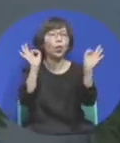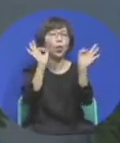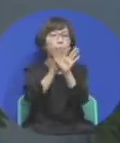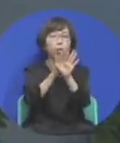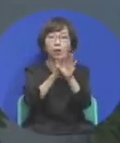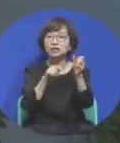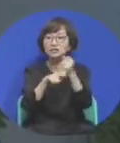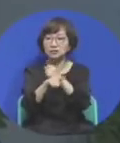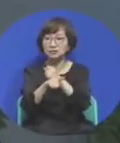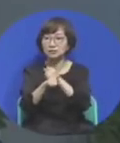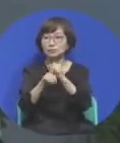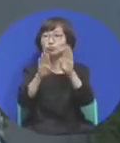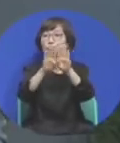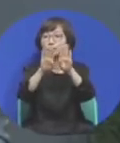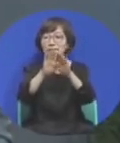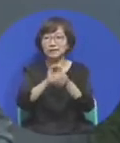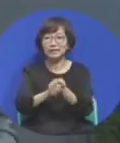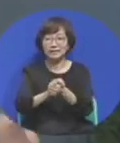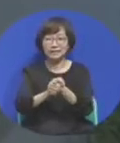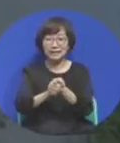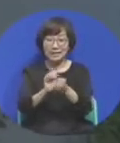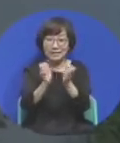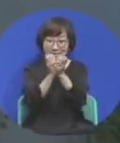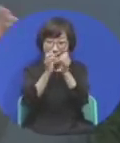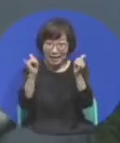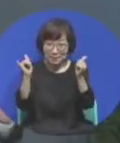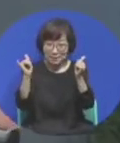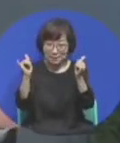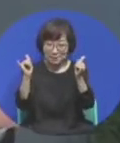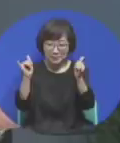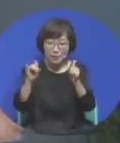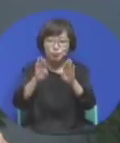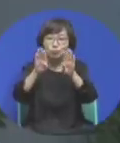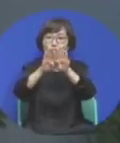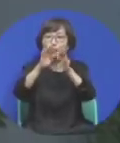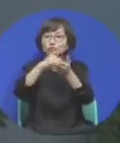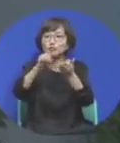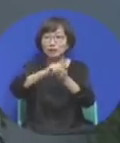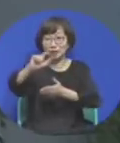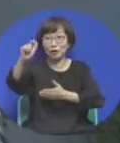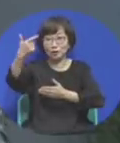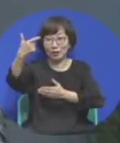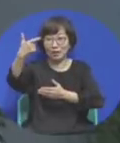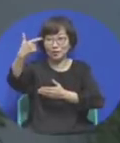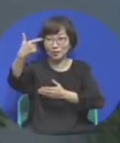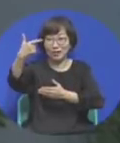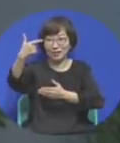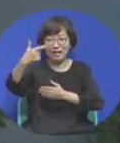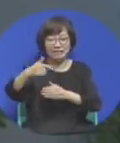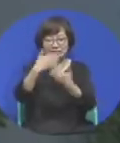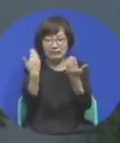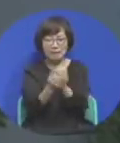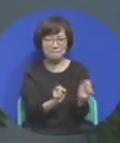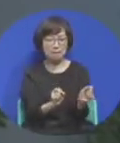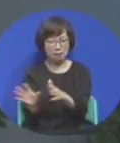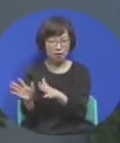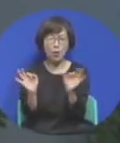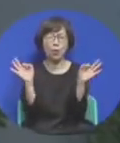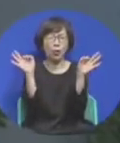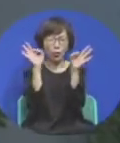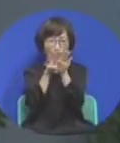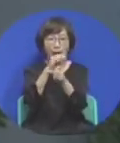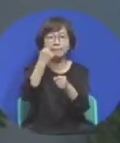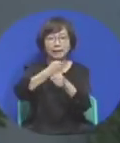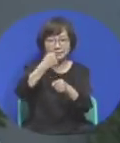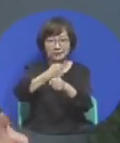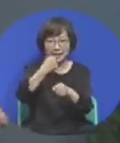no outlet. 우리 인간에게 문이 여섯 군데 있는데 다 없앤다. We're saying there are about 6 doors for all mankind, but they're getting rid of all those